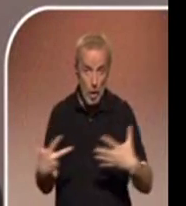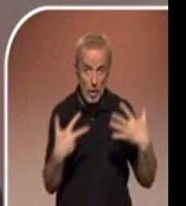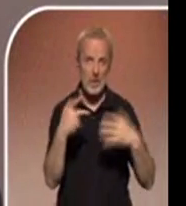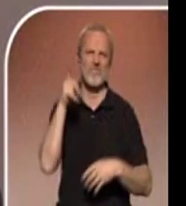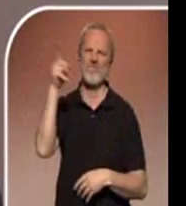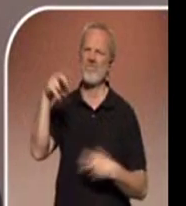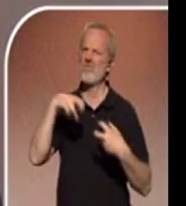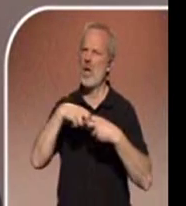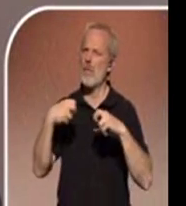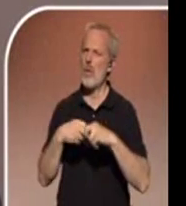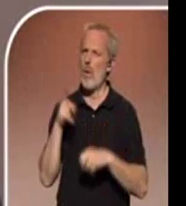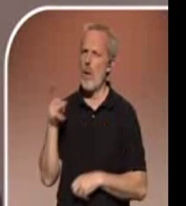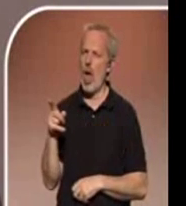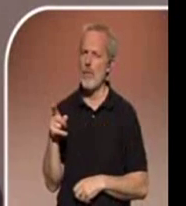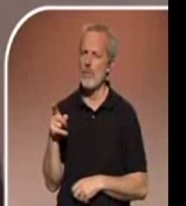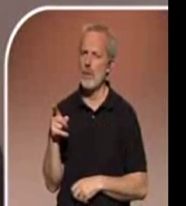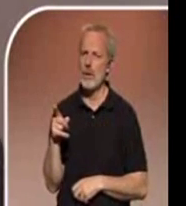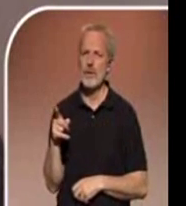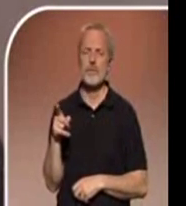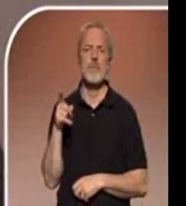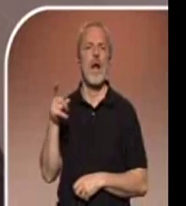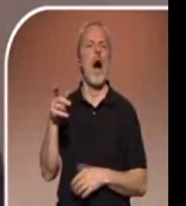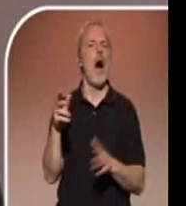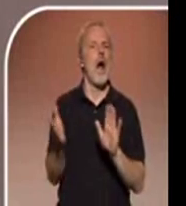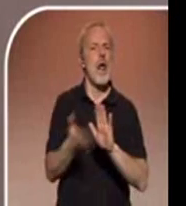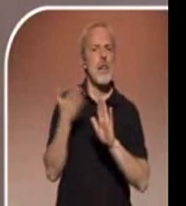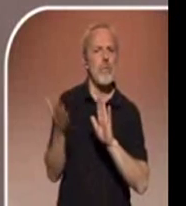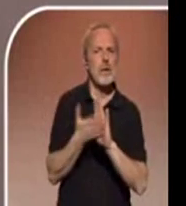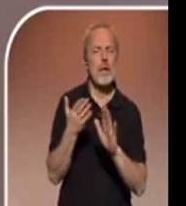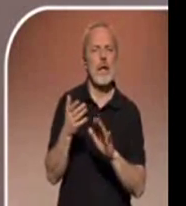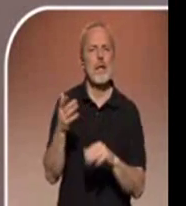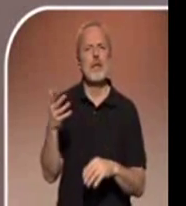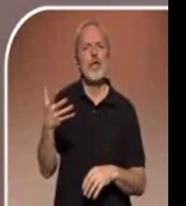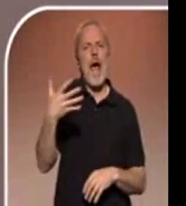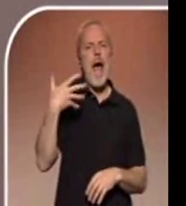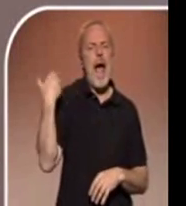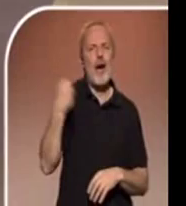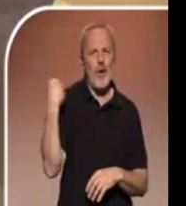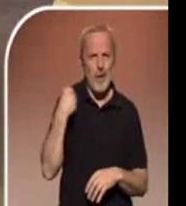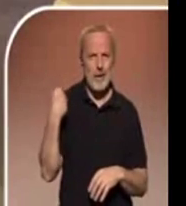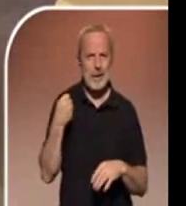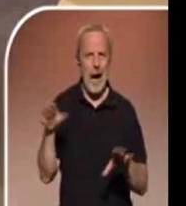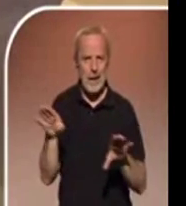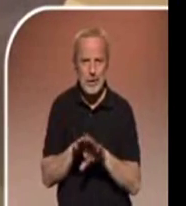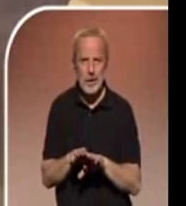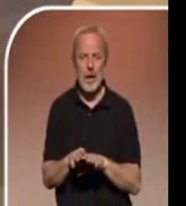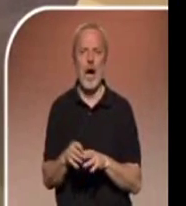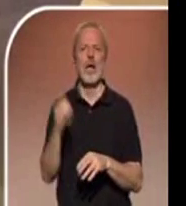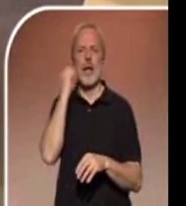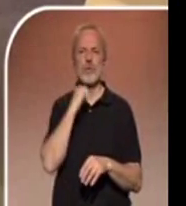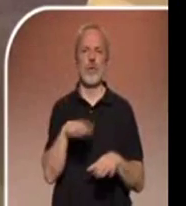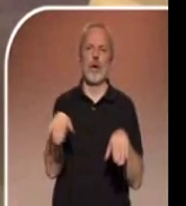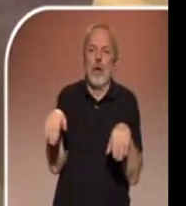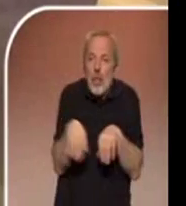economy class syndrom. Je to tím, že toho prostoru je tam málo. Většinou si ten pasažer dá nohu přes nohu,